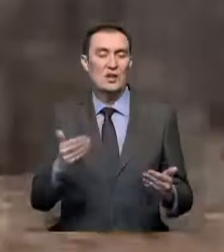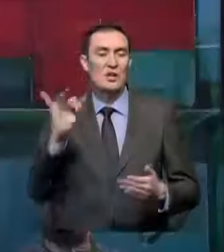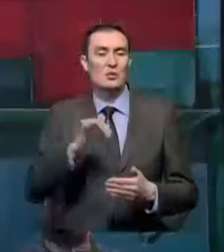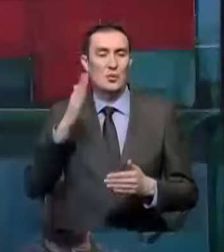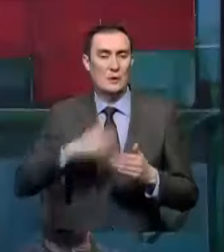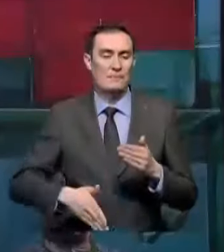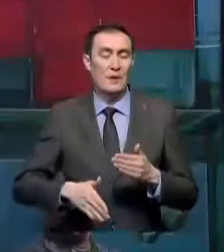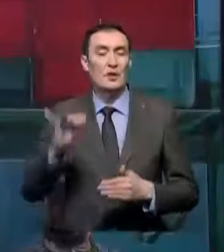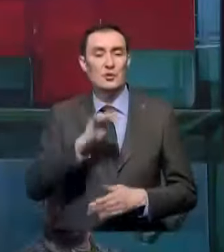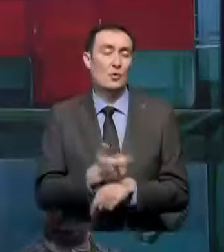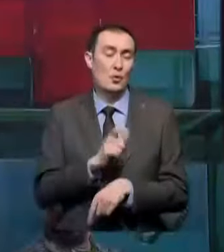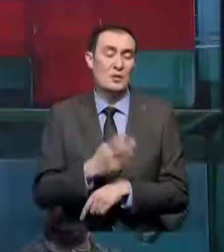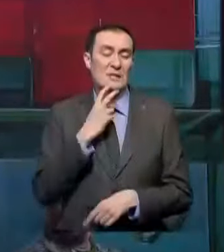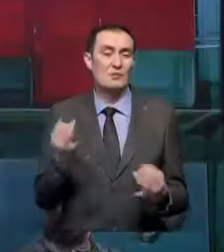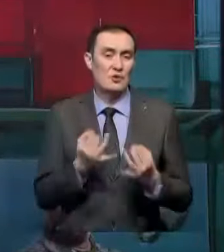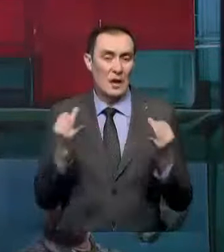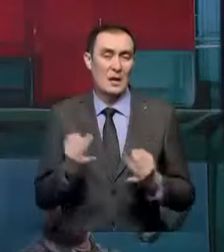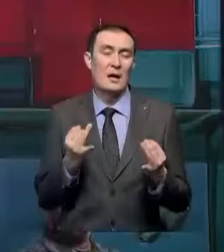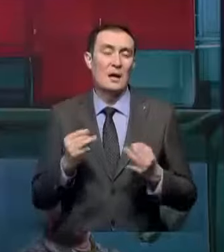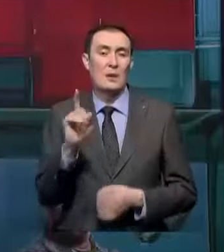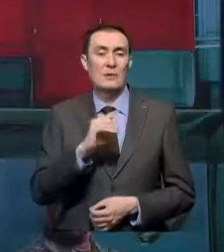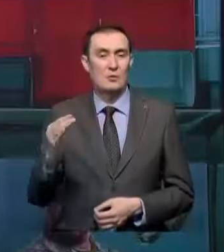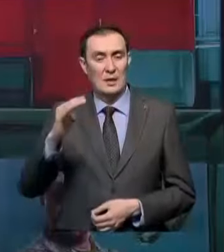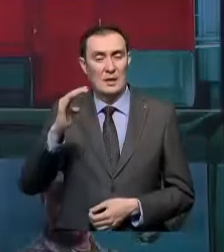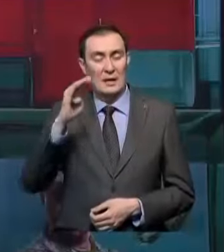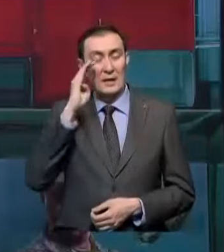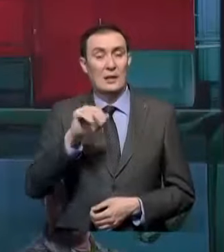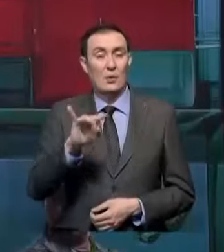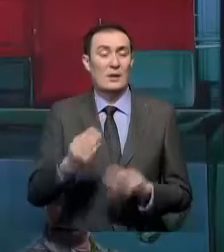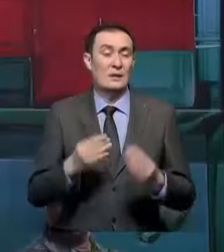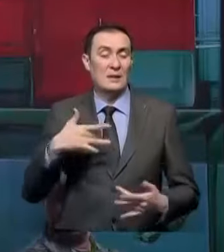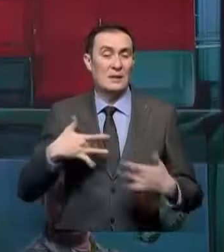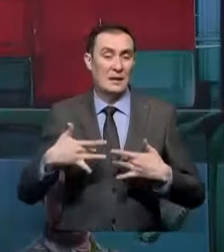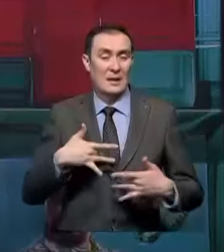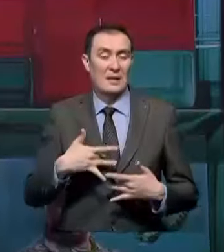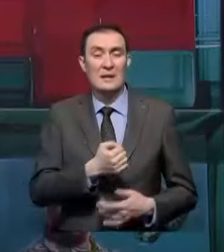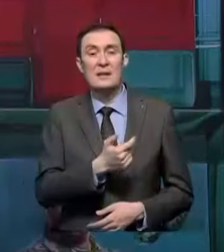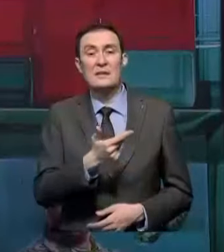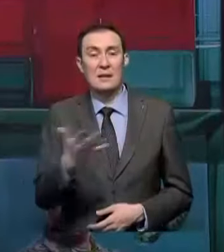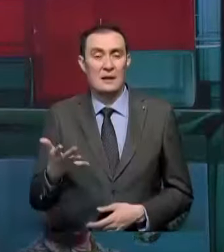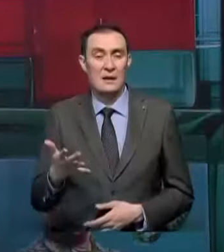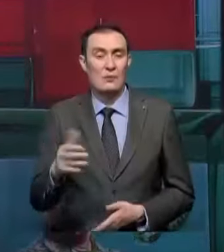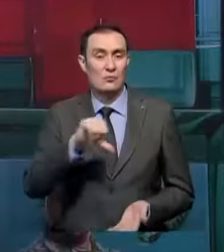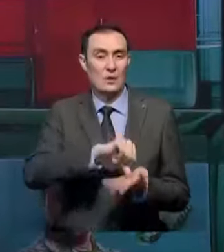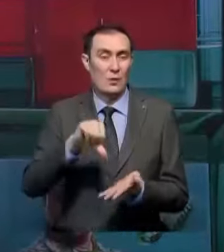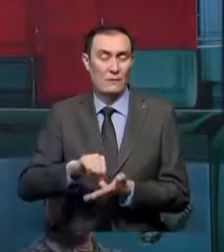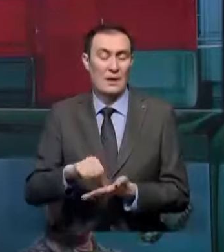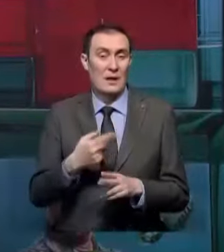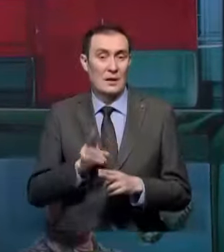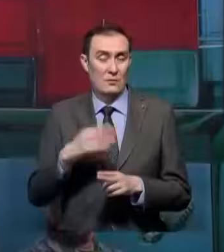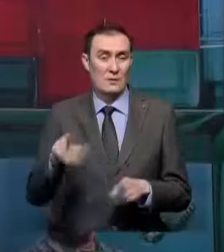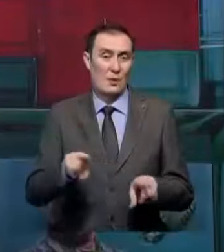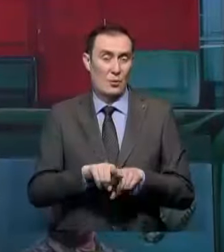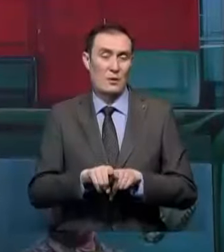истории. История очень смешная, потому что Даурен Сергазин играет несколько героев. Потому что если он